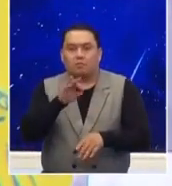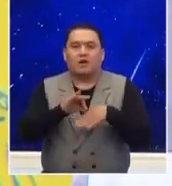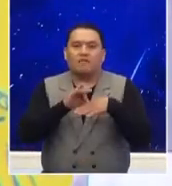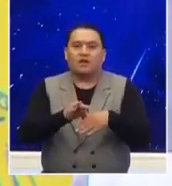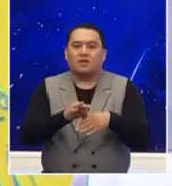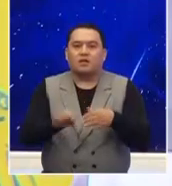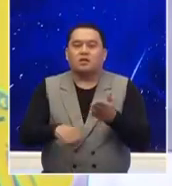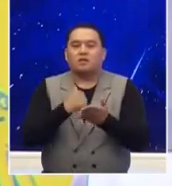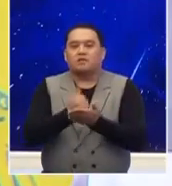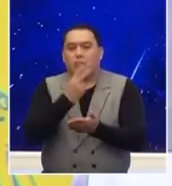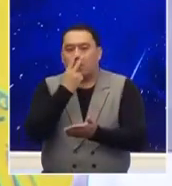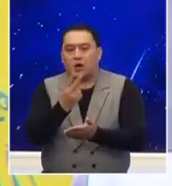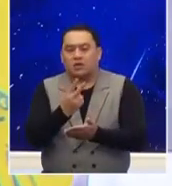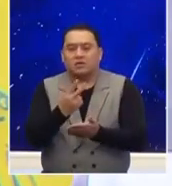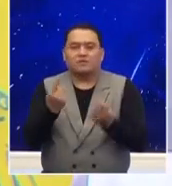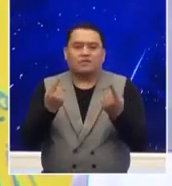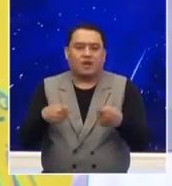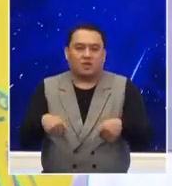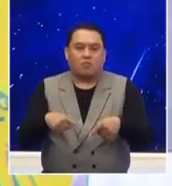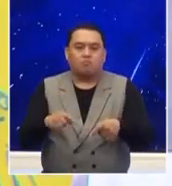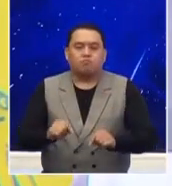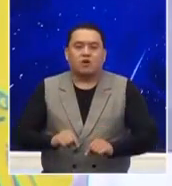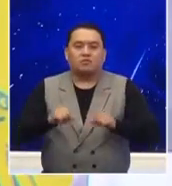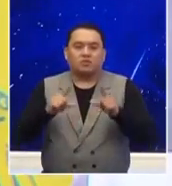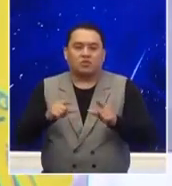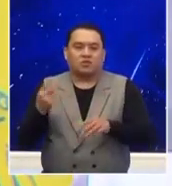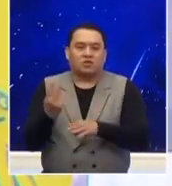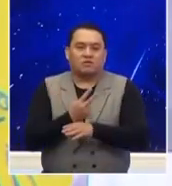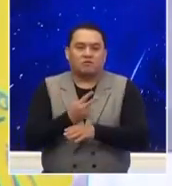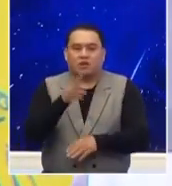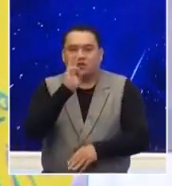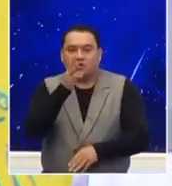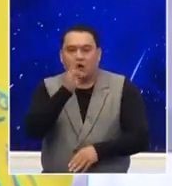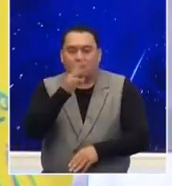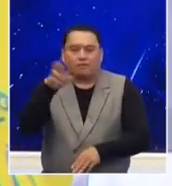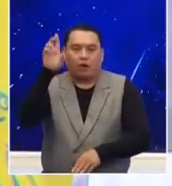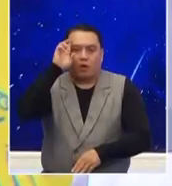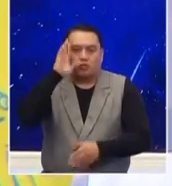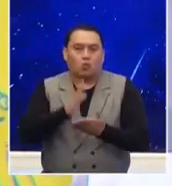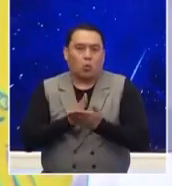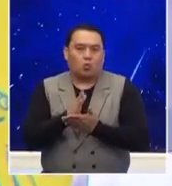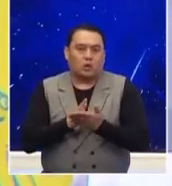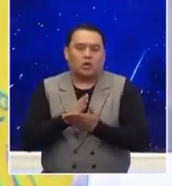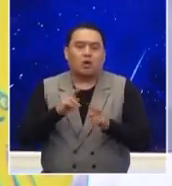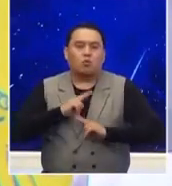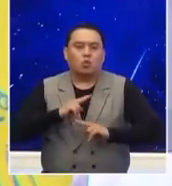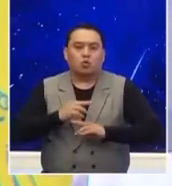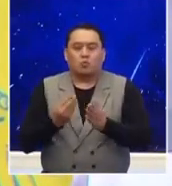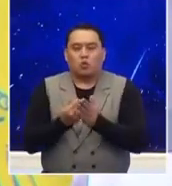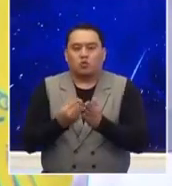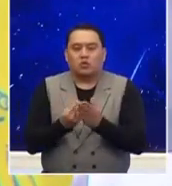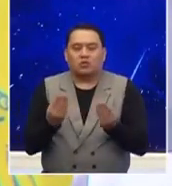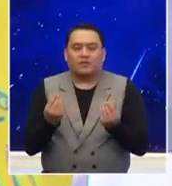проводимая на основании показателей инфляции. Повышение как минимум 2 раза заработной платы государственных служащих и работников бюджетной